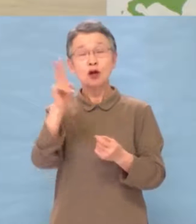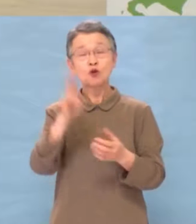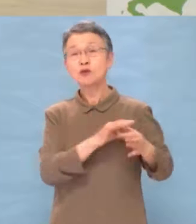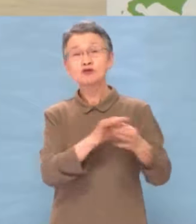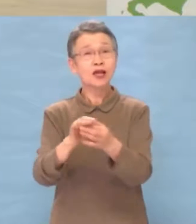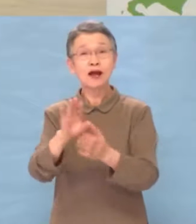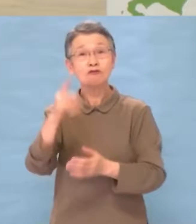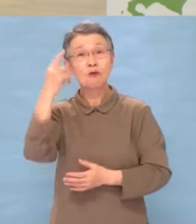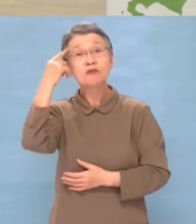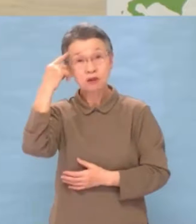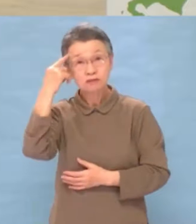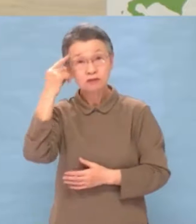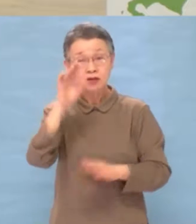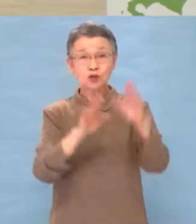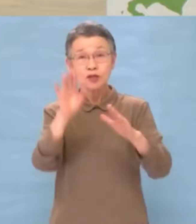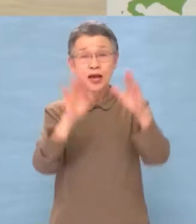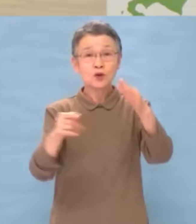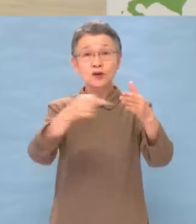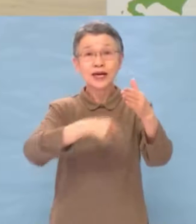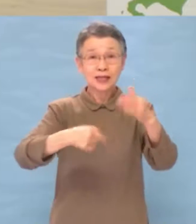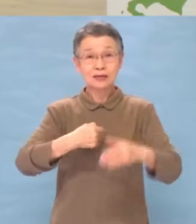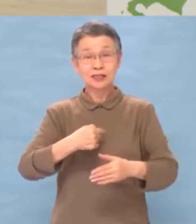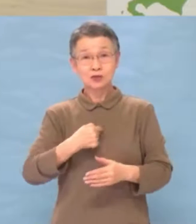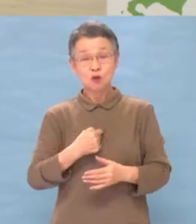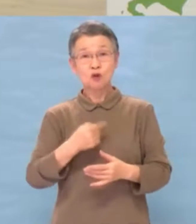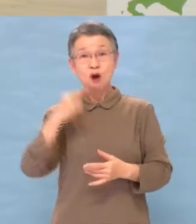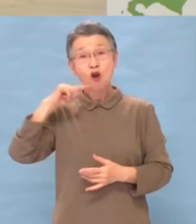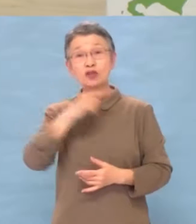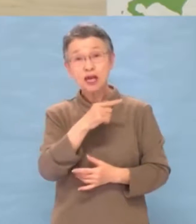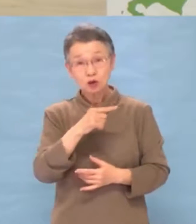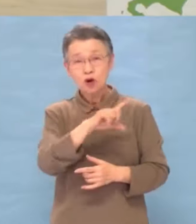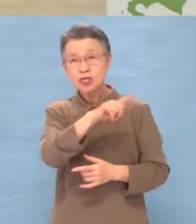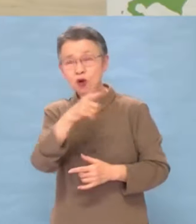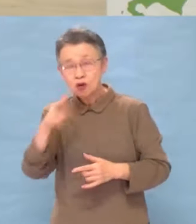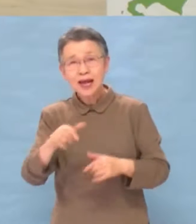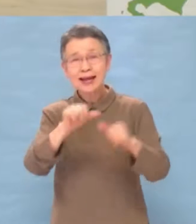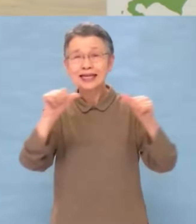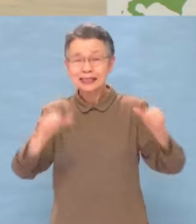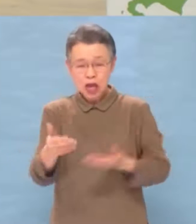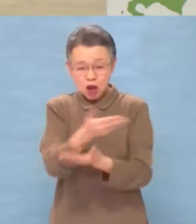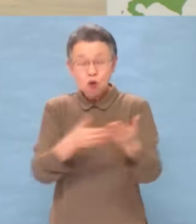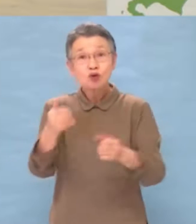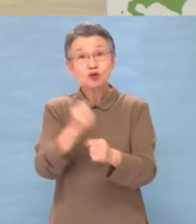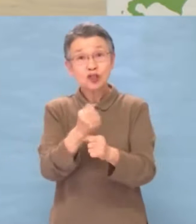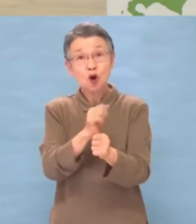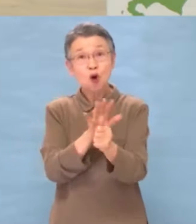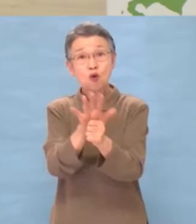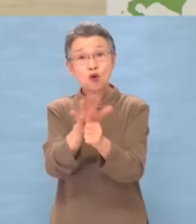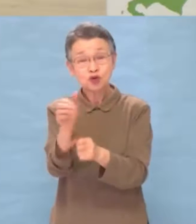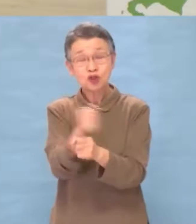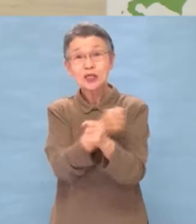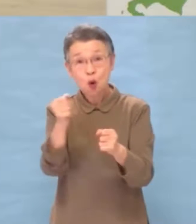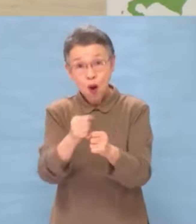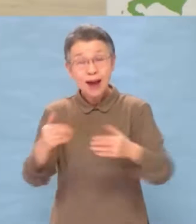ているとしますし、そういった中で私どもまさにロシアとはいろんな形で交流事業、教育事業も